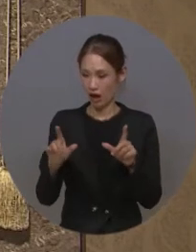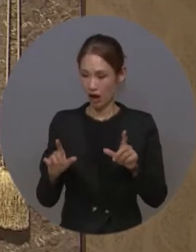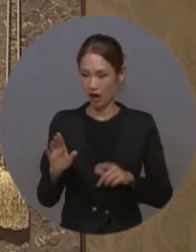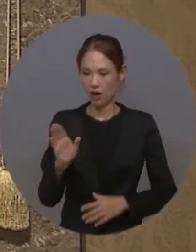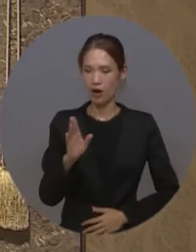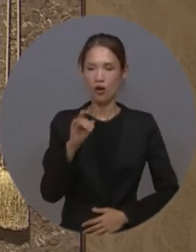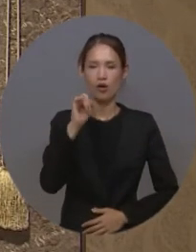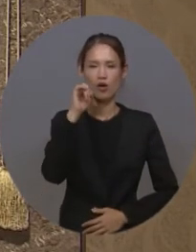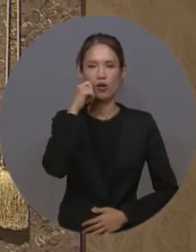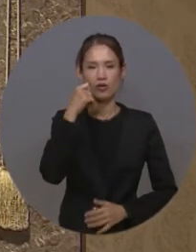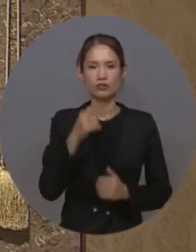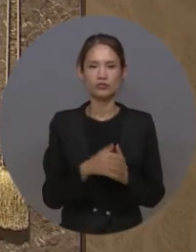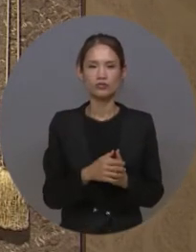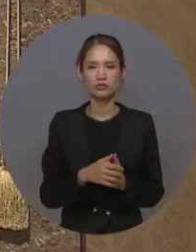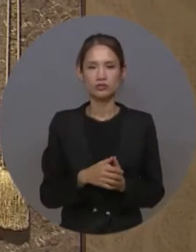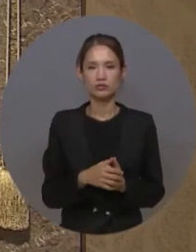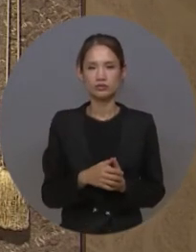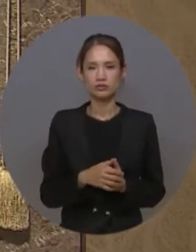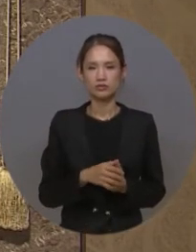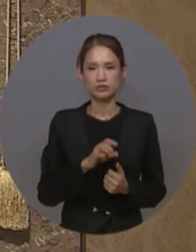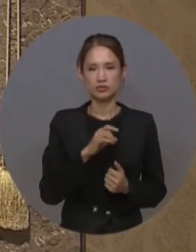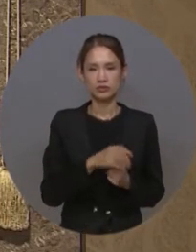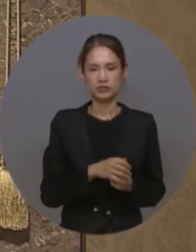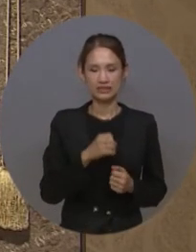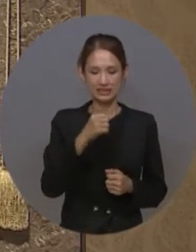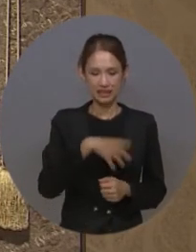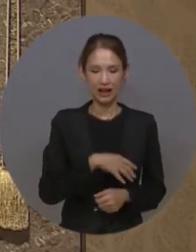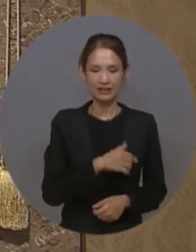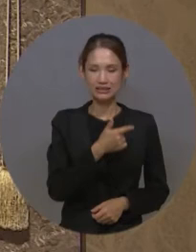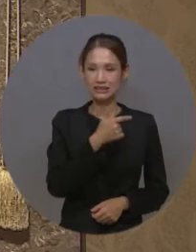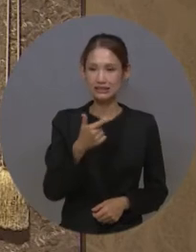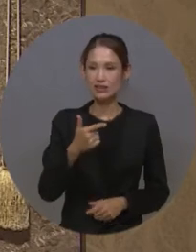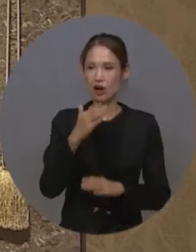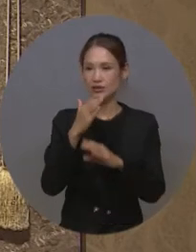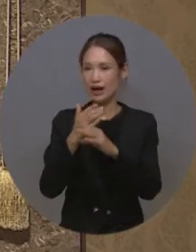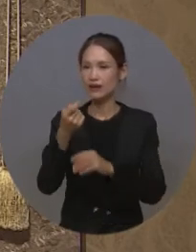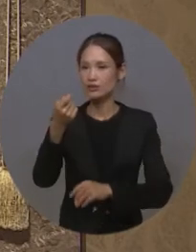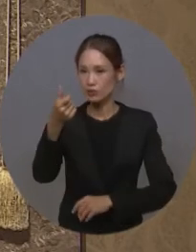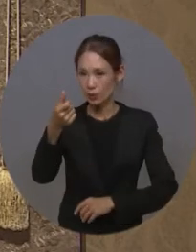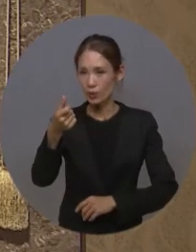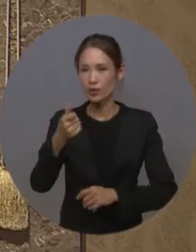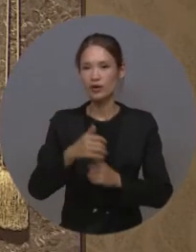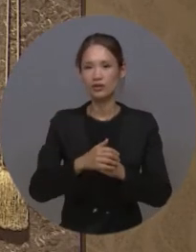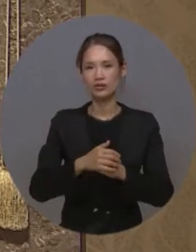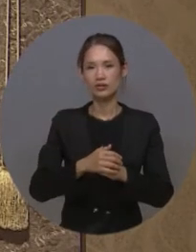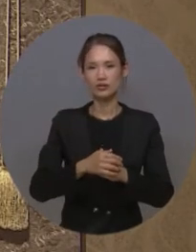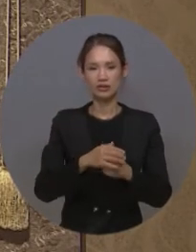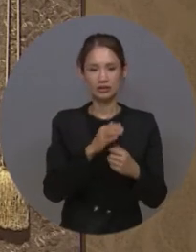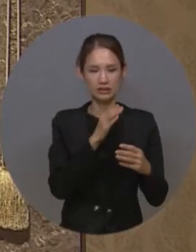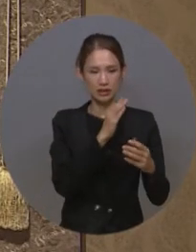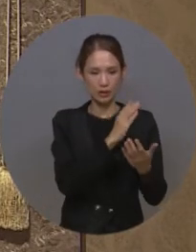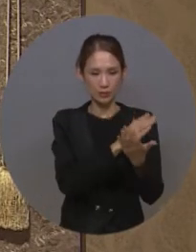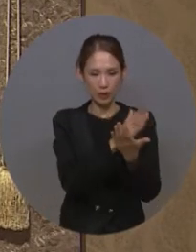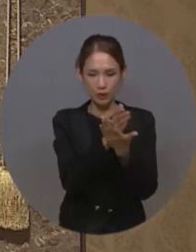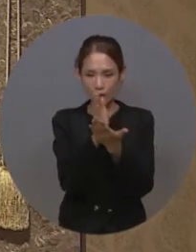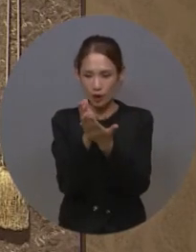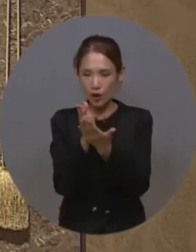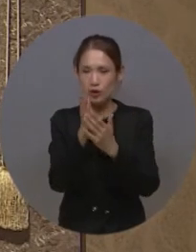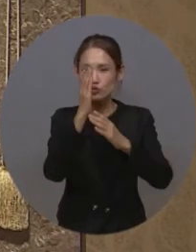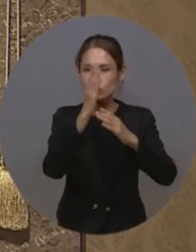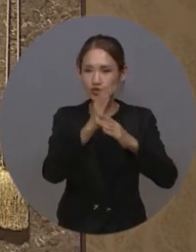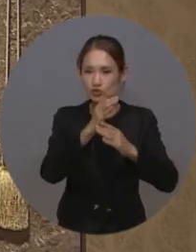없어요 예 그러고 보니까 그냥 대 중 소 또는 규격화된 몇 가지 모델 중에서 나한테 만나고 찾으려다 보니까